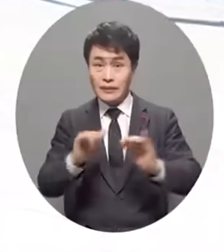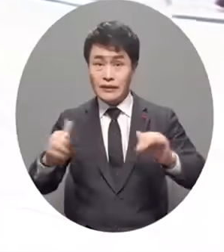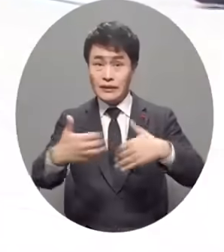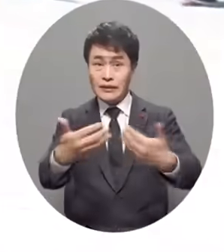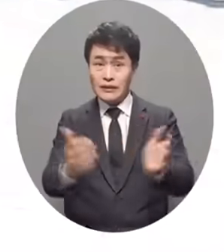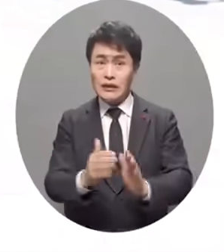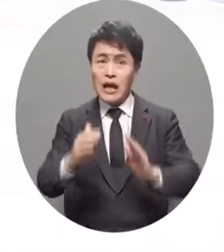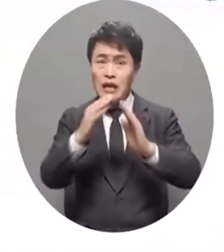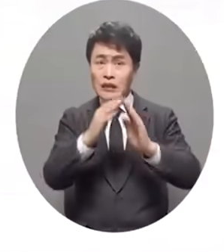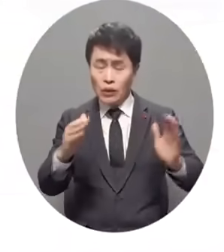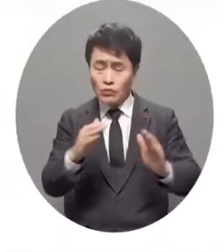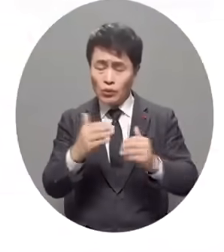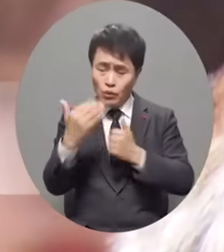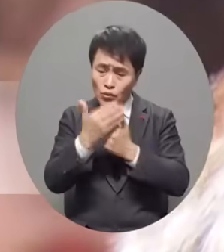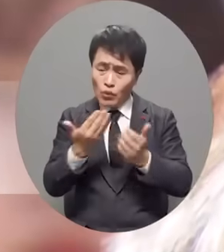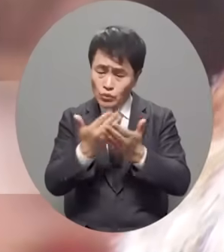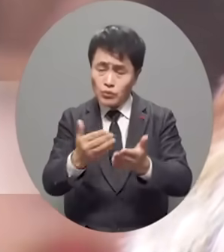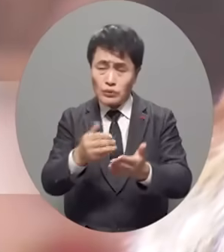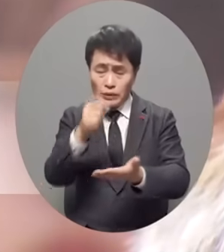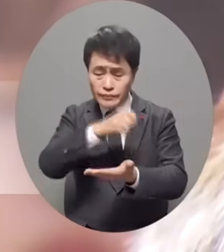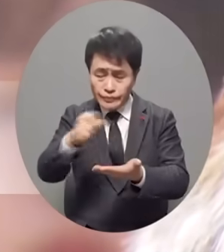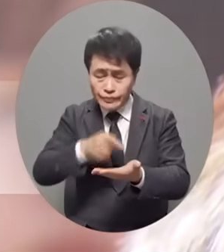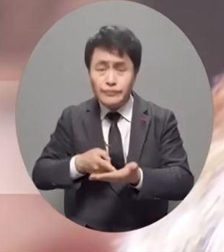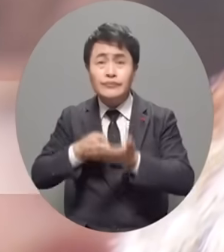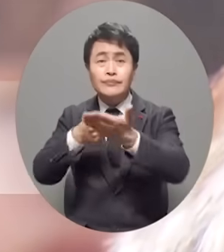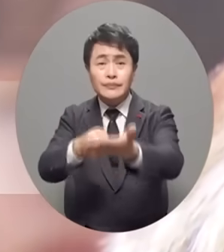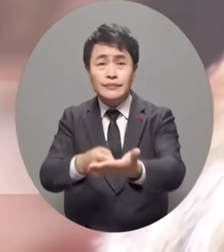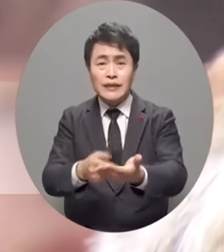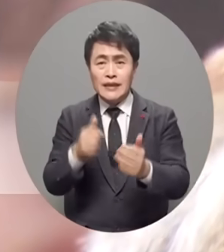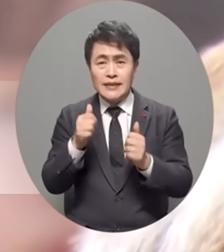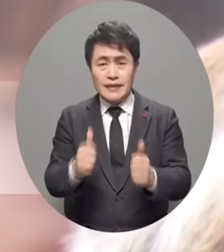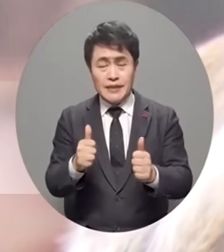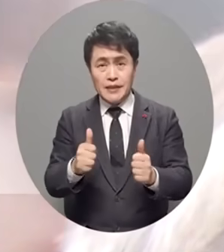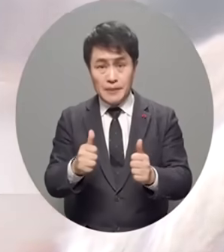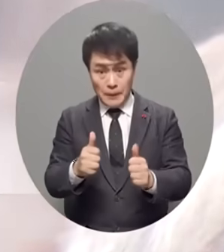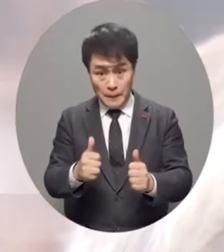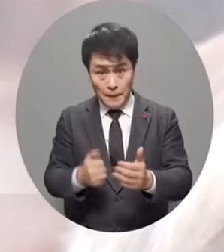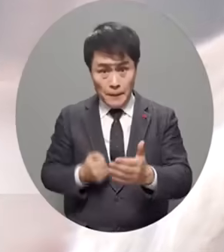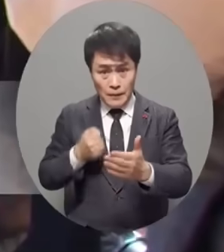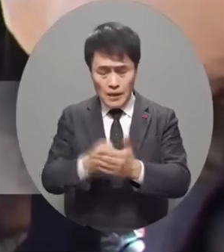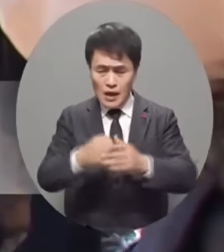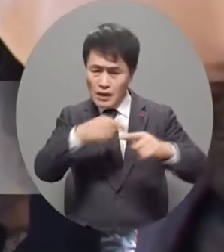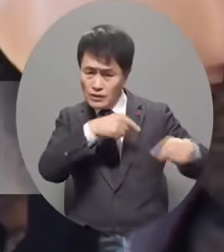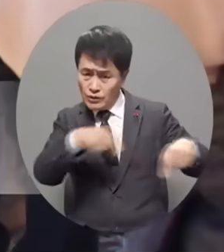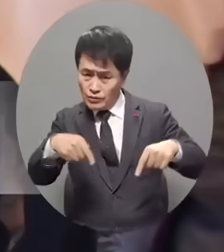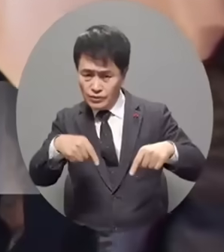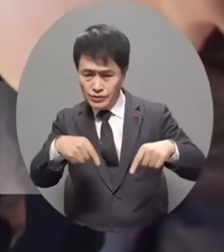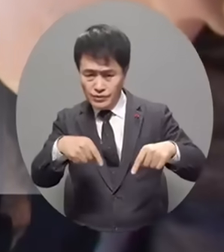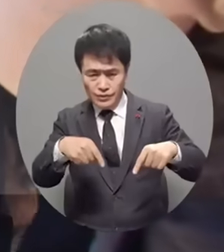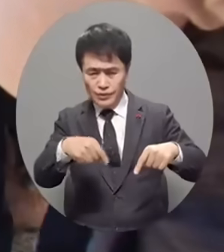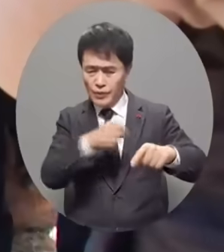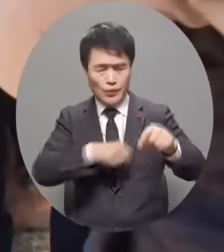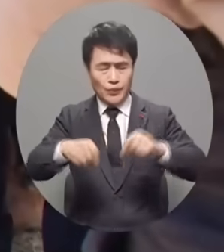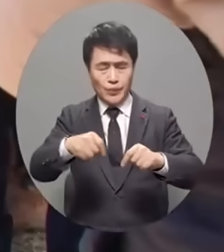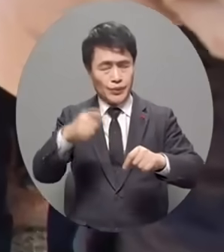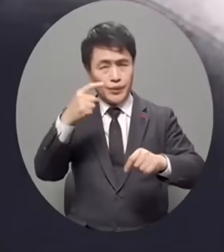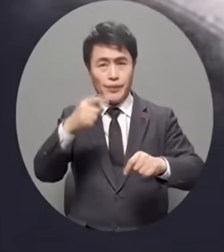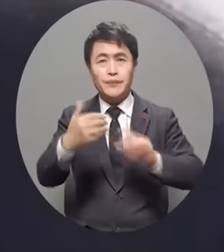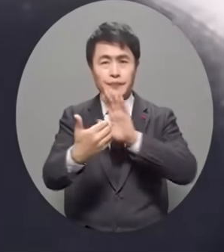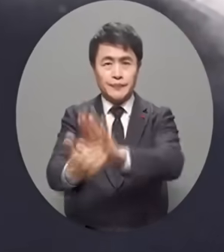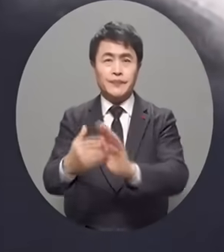전 씨를 선처해달라는 탄원서를 냈지만 재판부는 이번 판결에 정치적 맥락의 탄원서는 고려 안 했다고